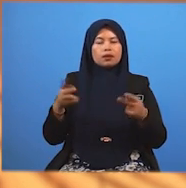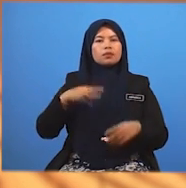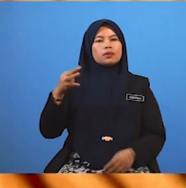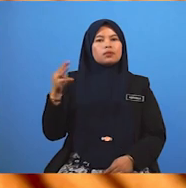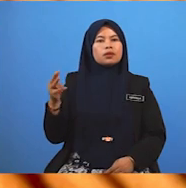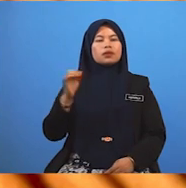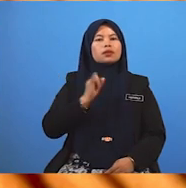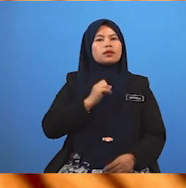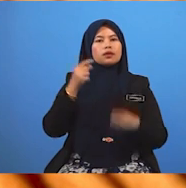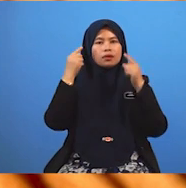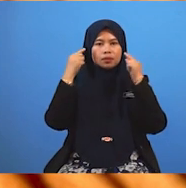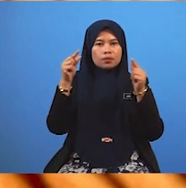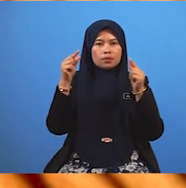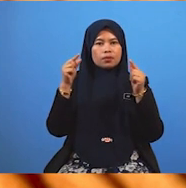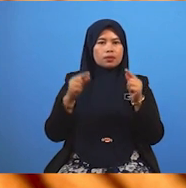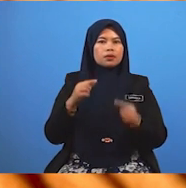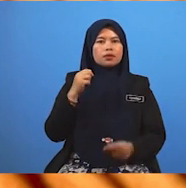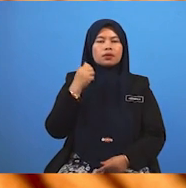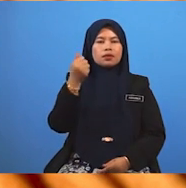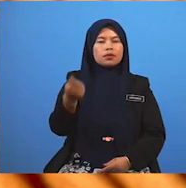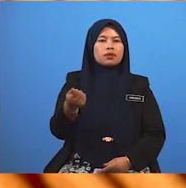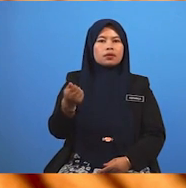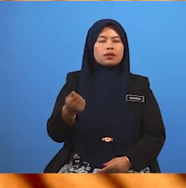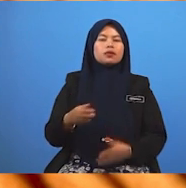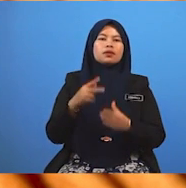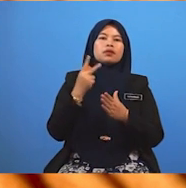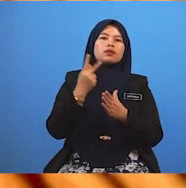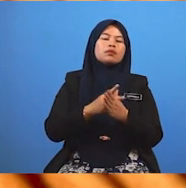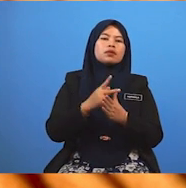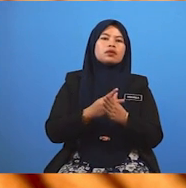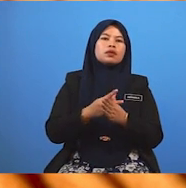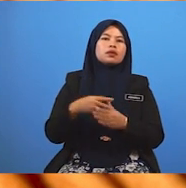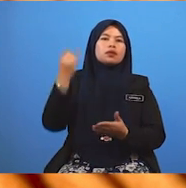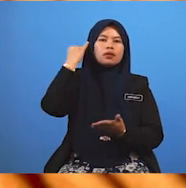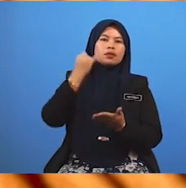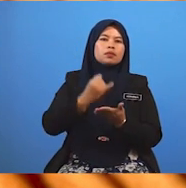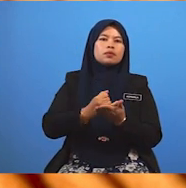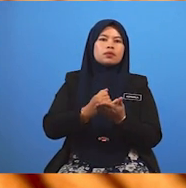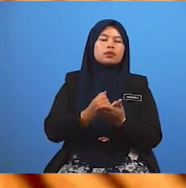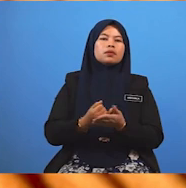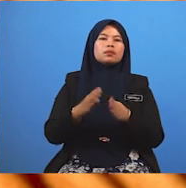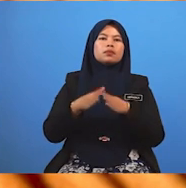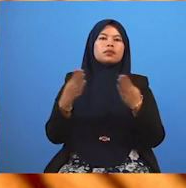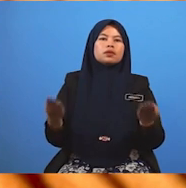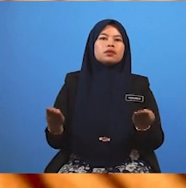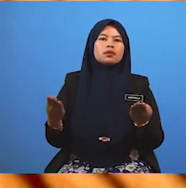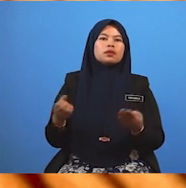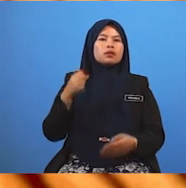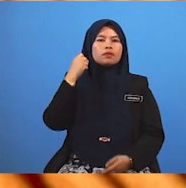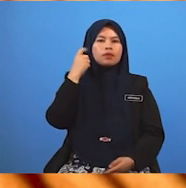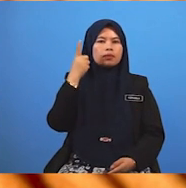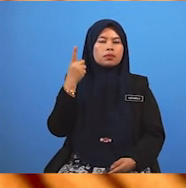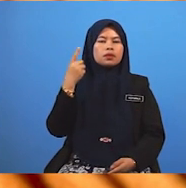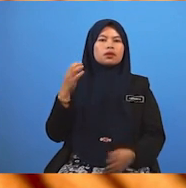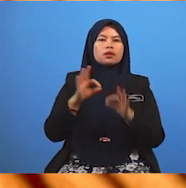anda akan berkongsi maklumat dan ilmu berkaitan dengan bidang kefahaman ayat Al-Quran. Sudahkah